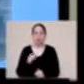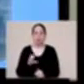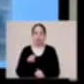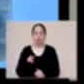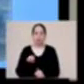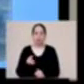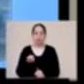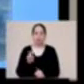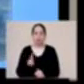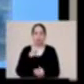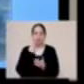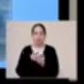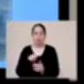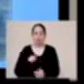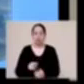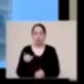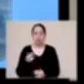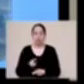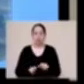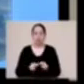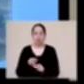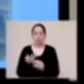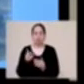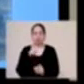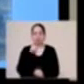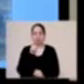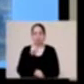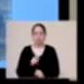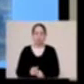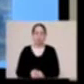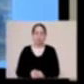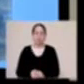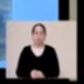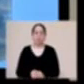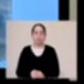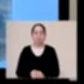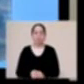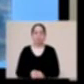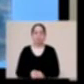стервятник. Обратите на характерное строение данной птицы.